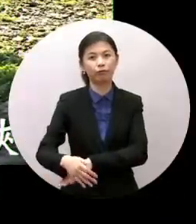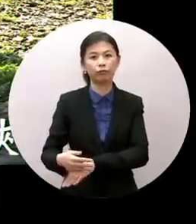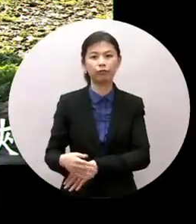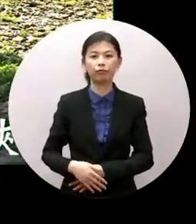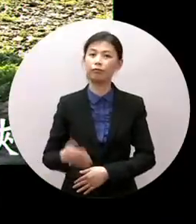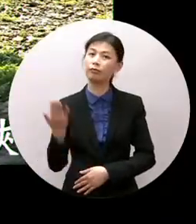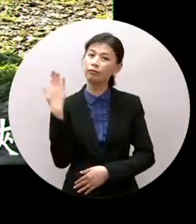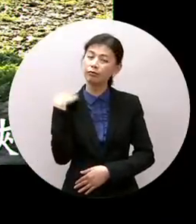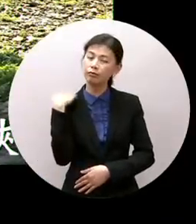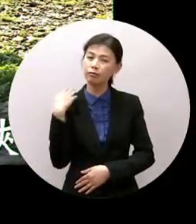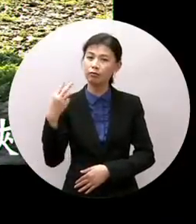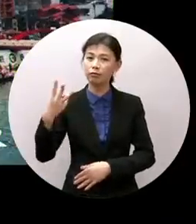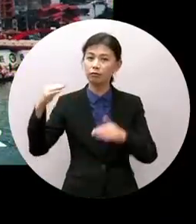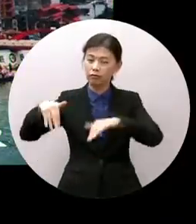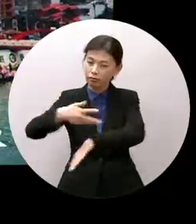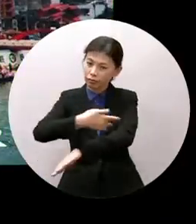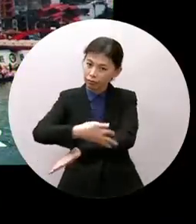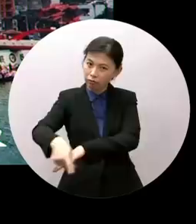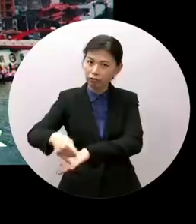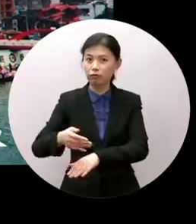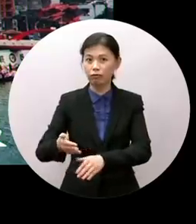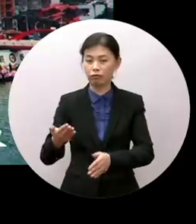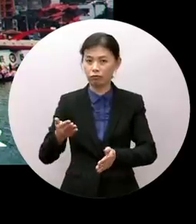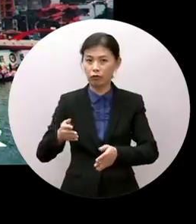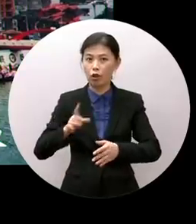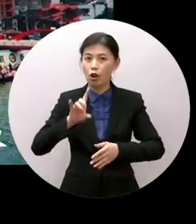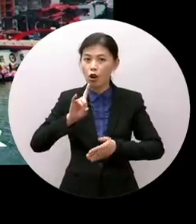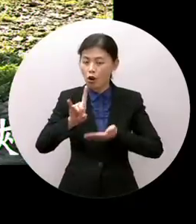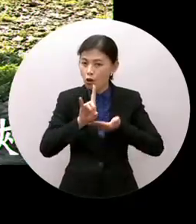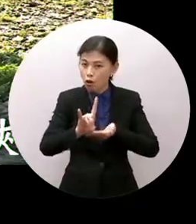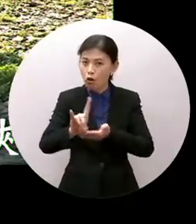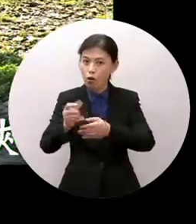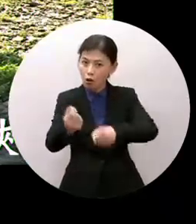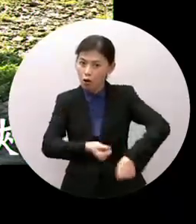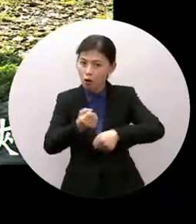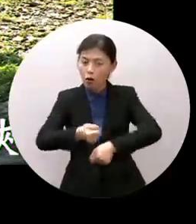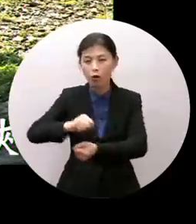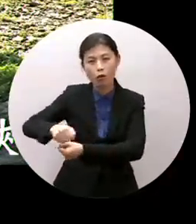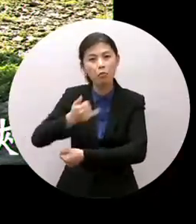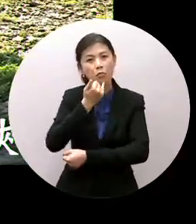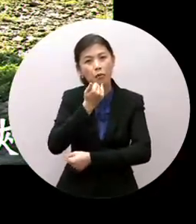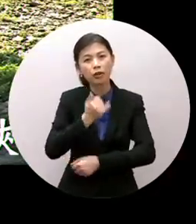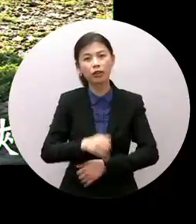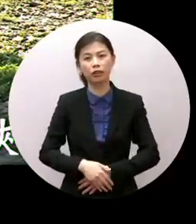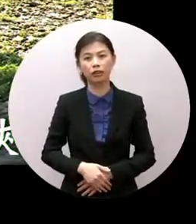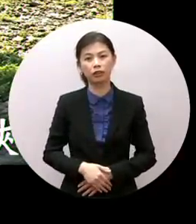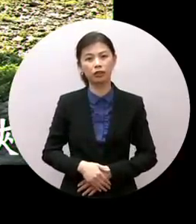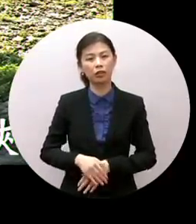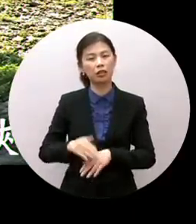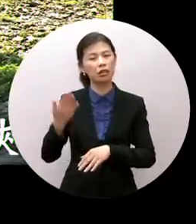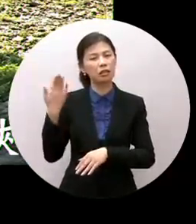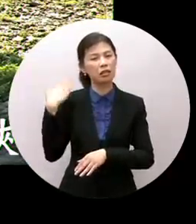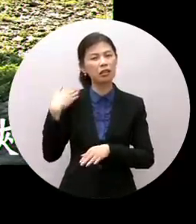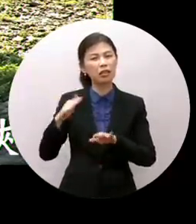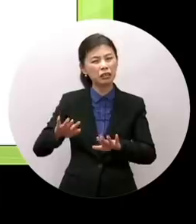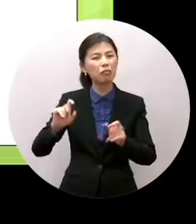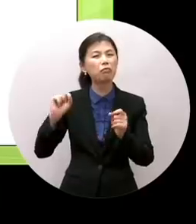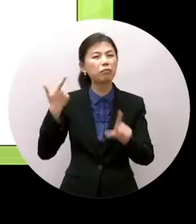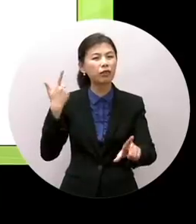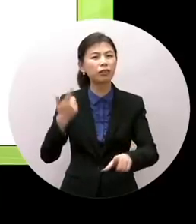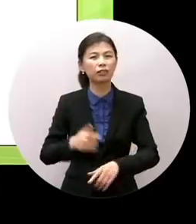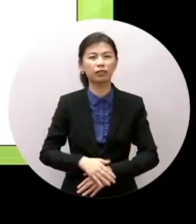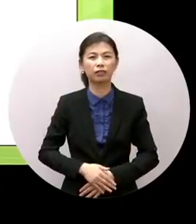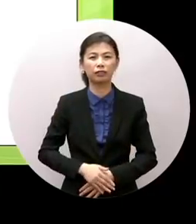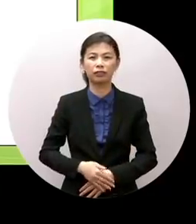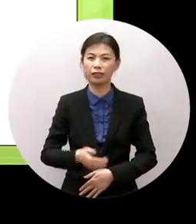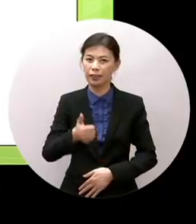去，吼，咱三峡河是拢会当划龙舟，吼，啊，即卖现况佮过去的现况就差真多，但是我嘛要